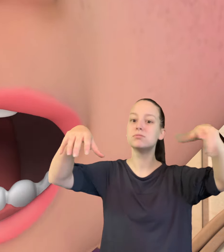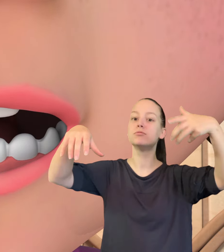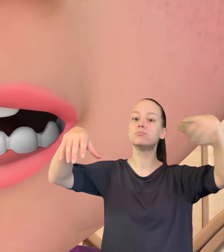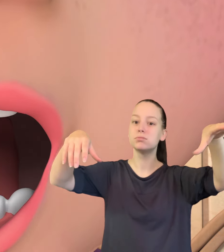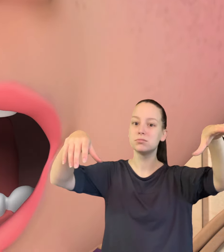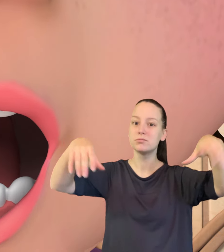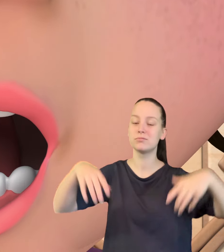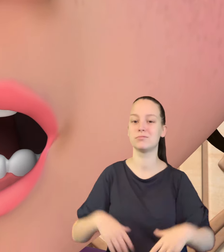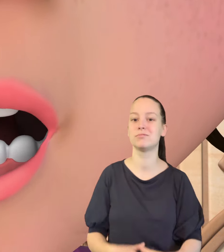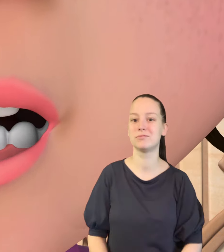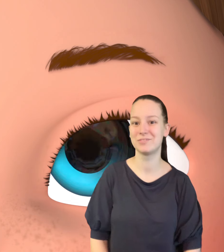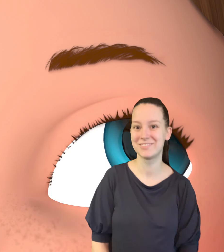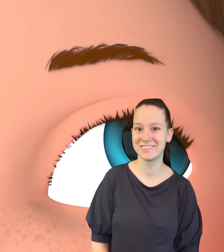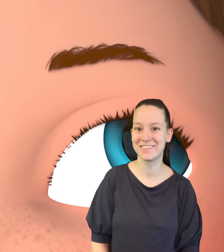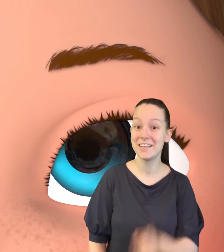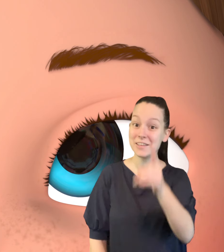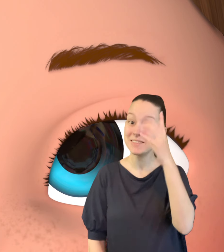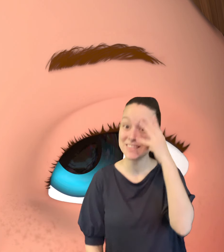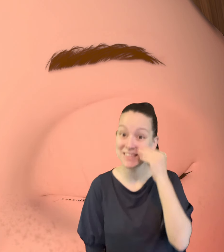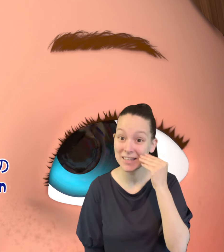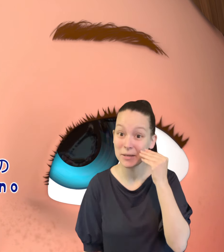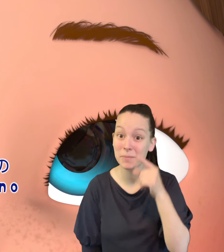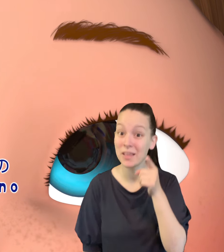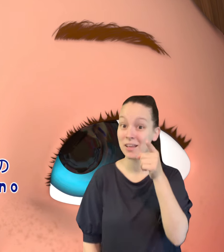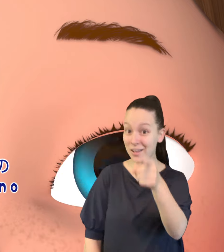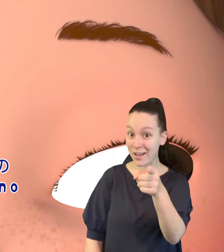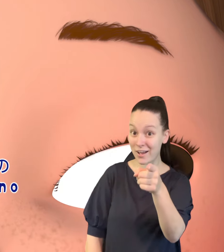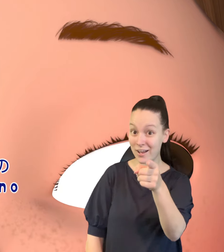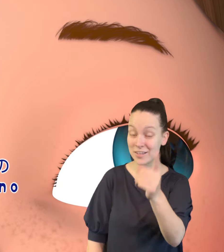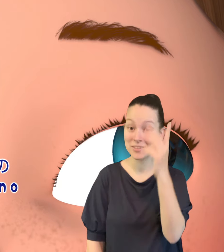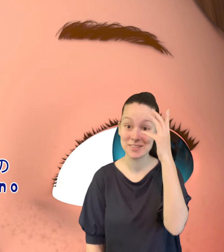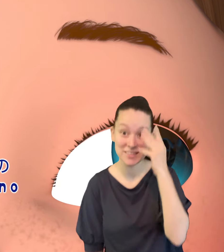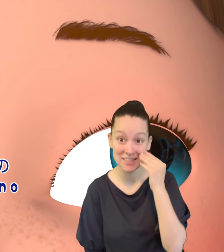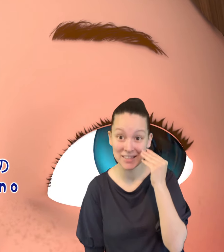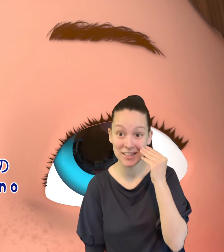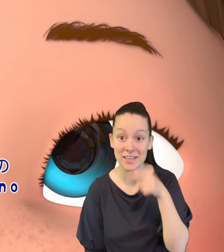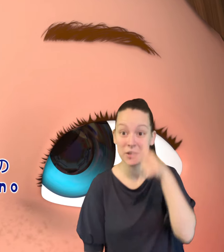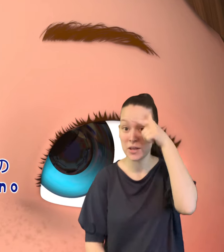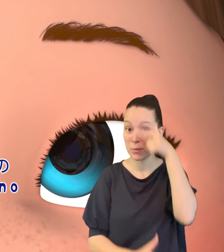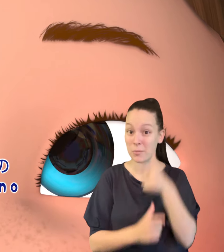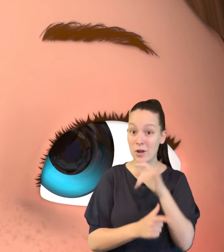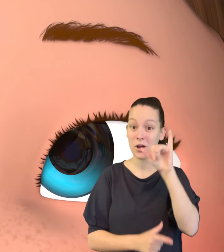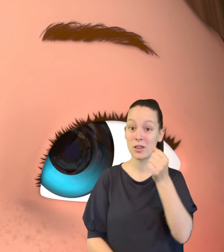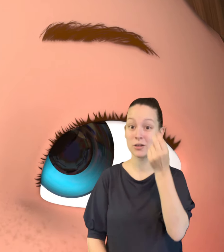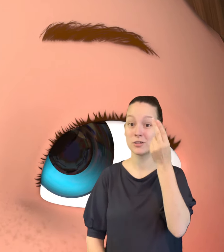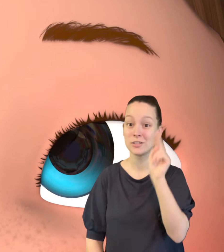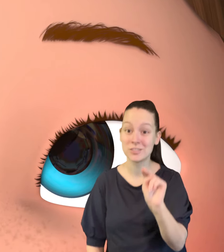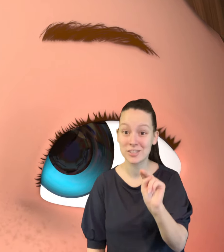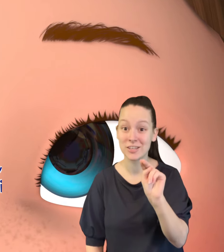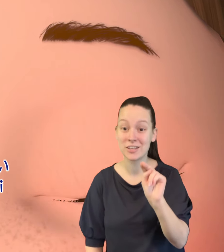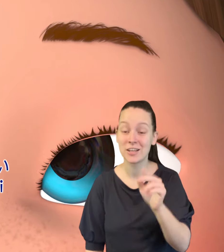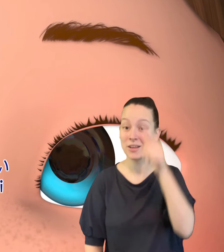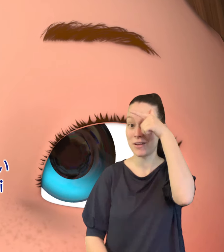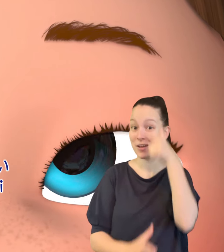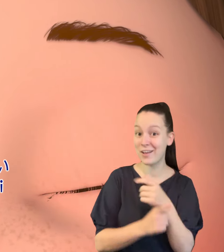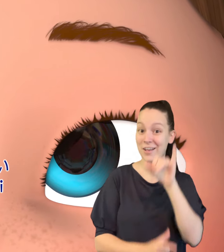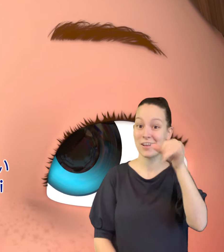ディンディンドン寝ているの寝ているの起き